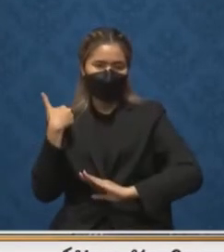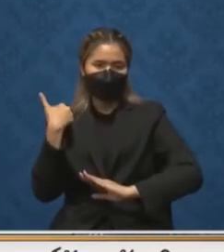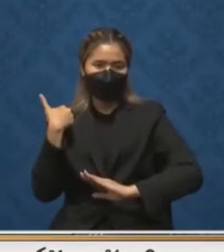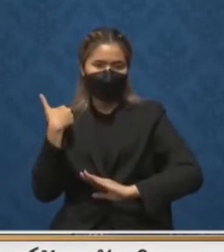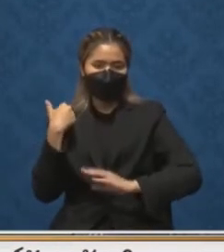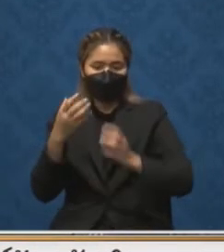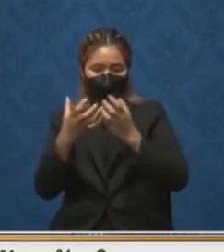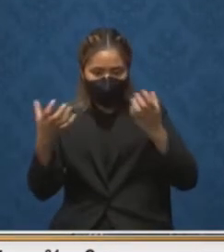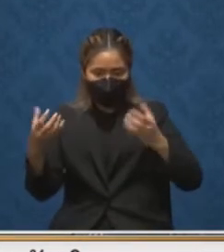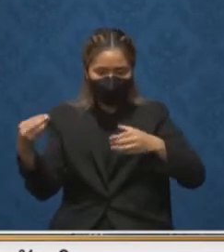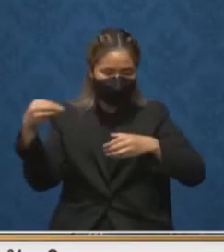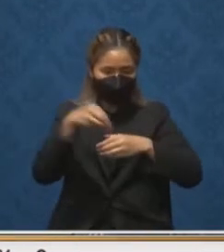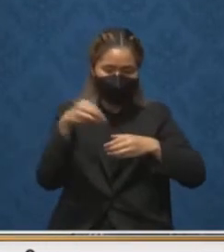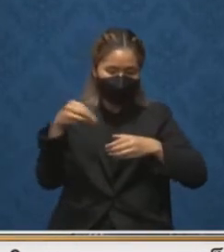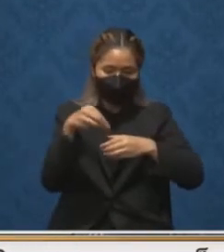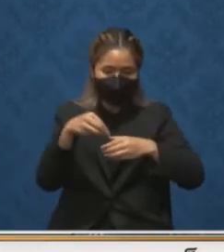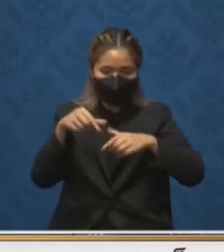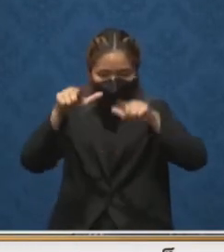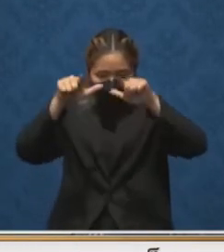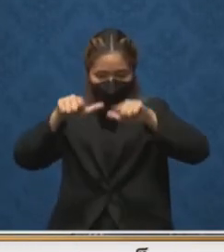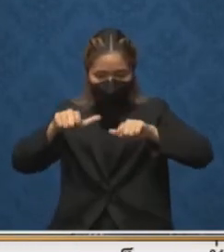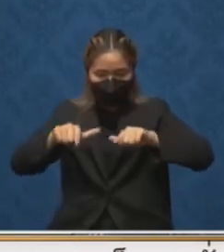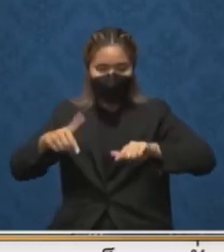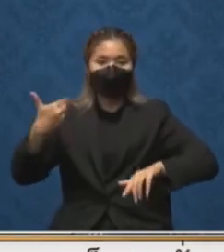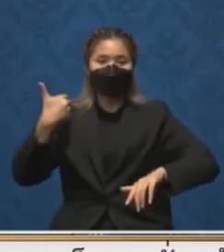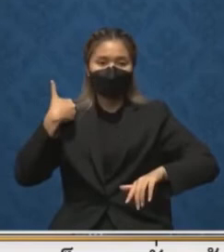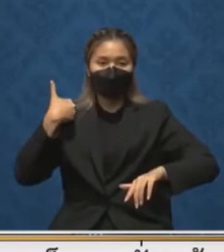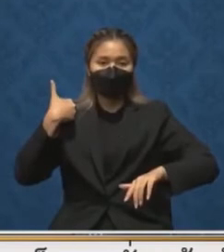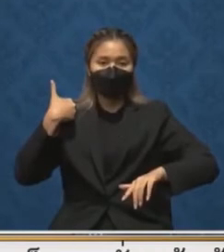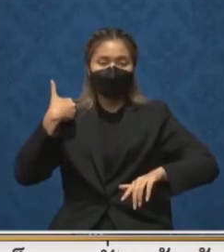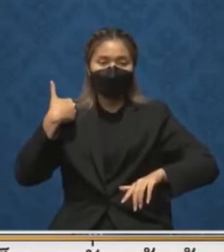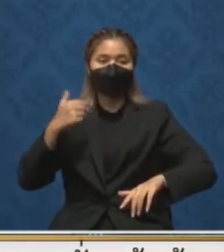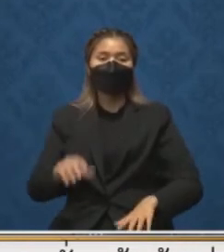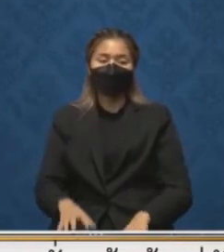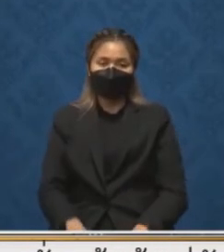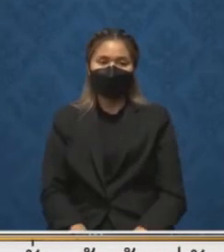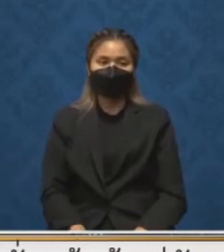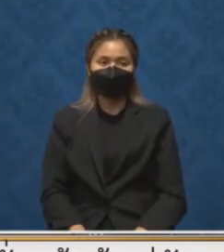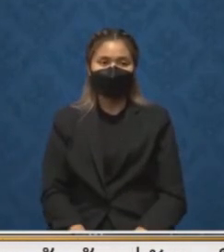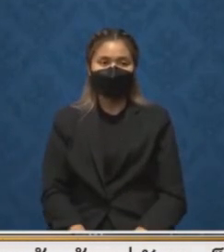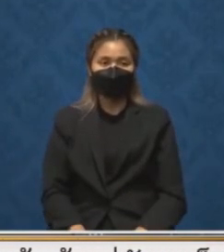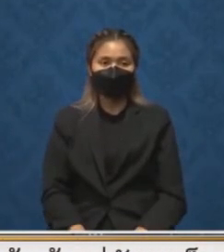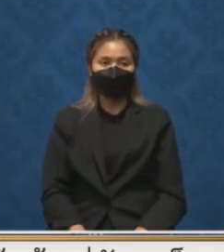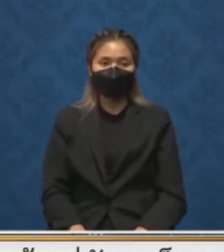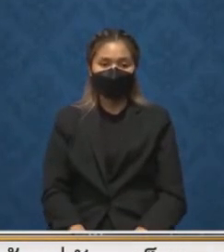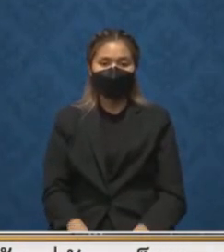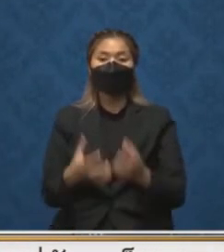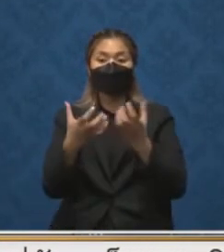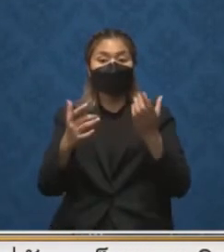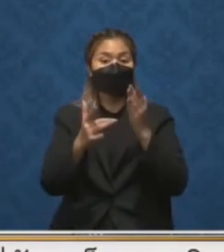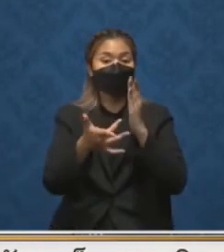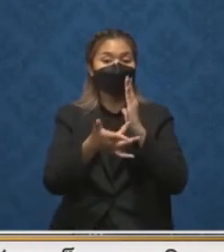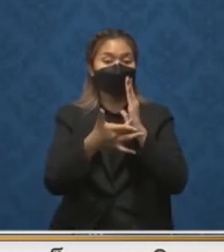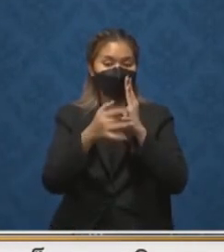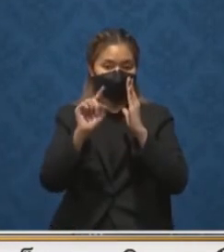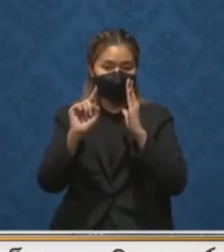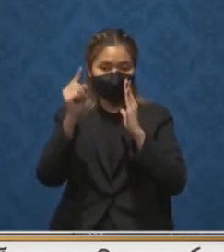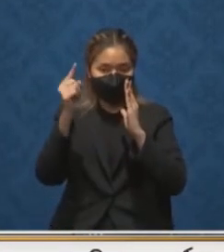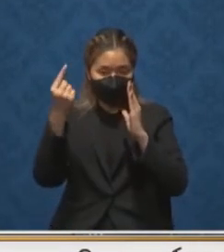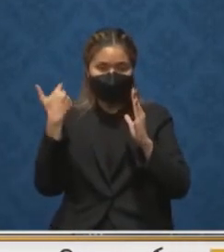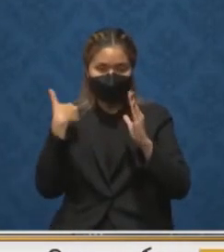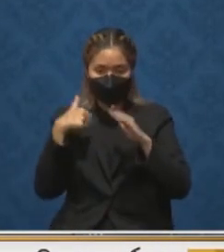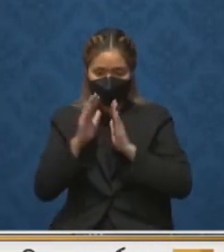ization ก็คอการลดค่า Sulfur ออกจากปล่องก่อนออกอนนี้ก็เทคโนโลโยีเหล่านี้ท่านได้ดูหรอไม่ครับ